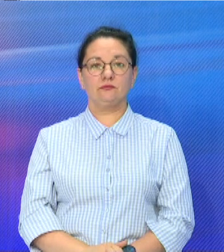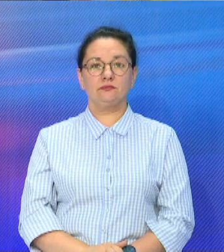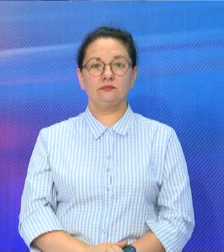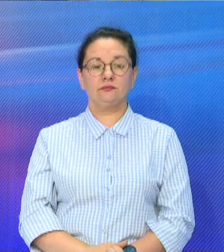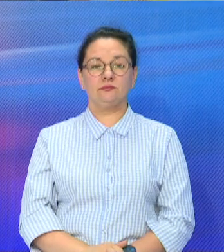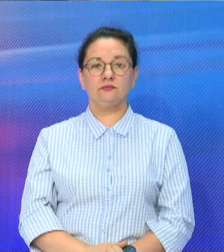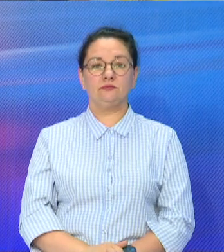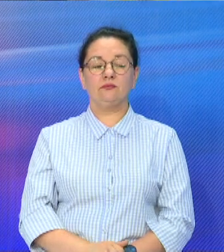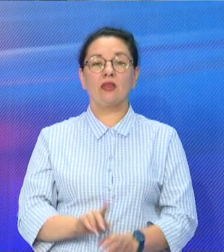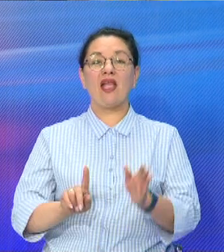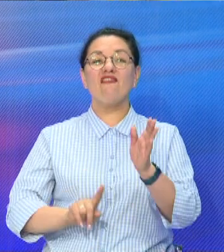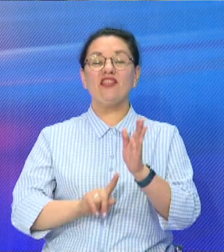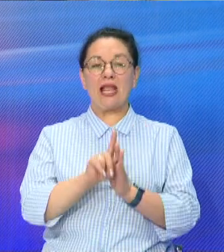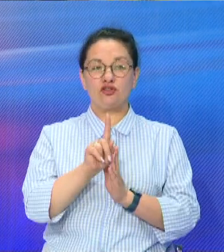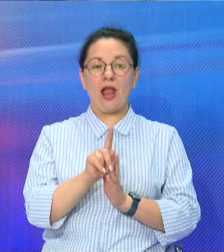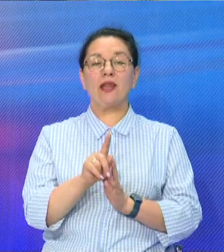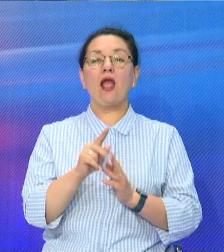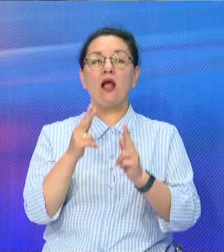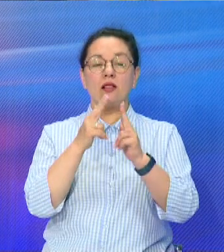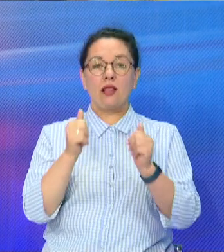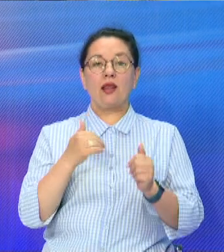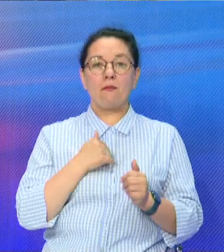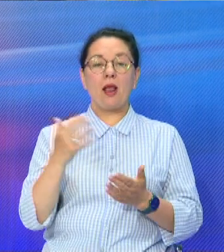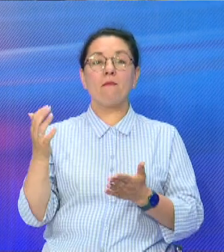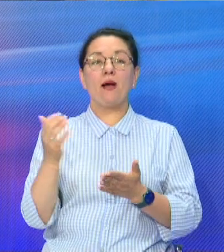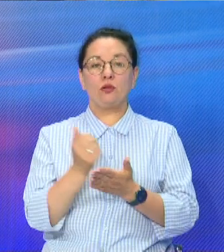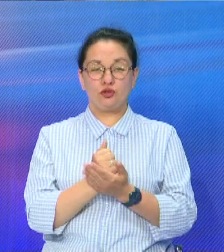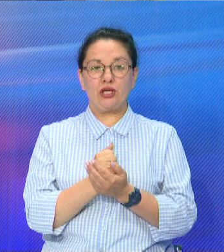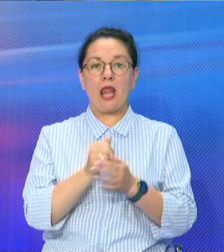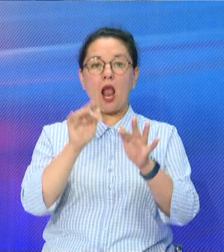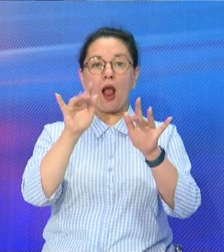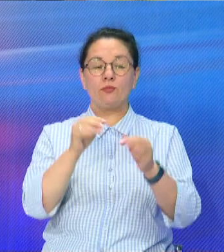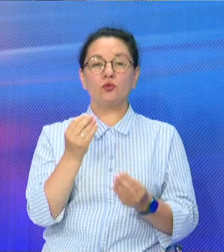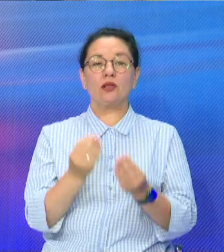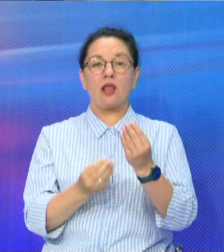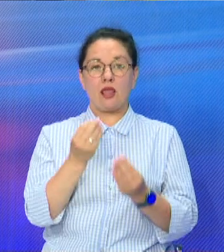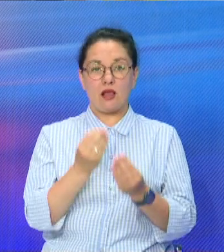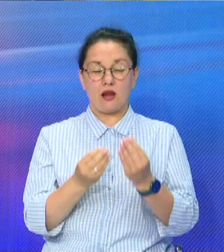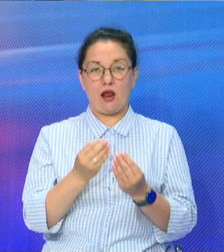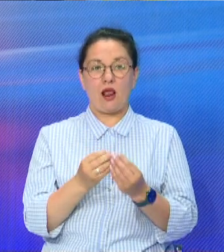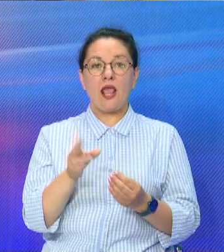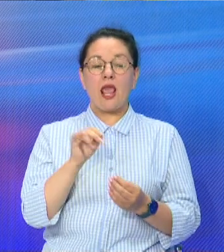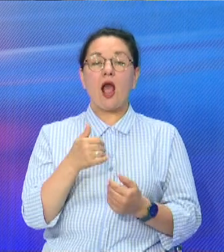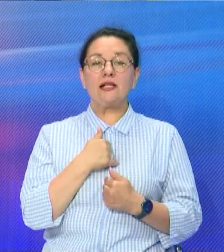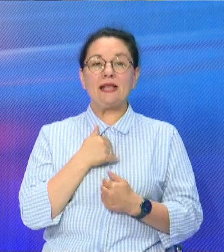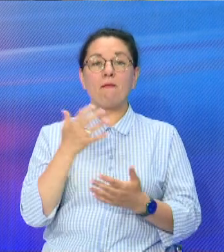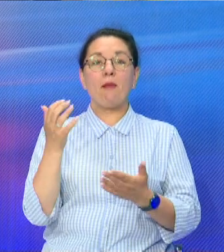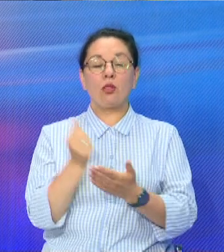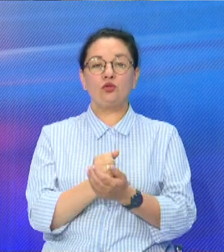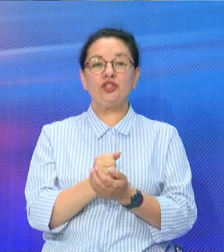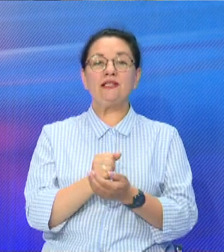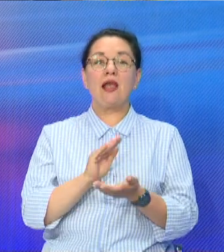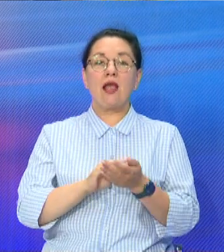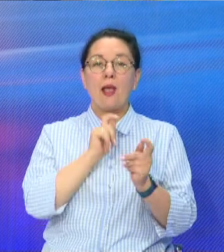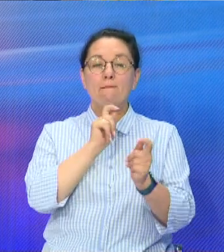начале смены мы получили билеты в виртуальный мир компьютерной игры но выйди и змею получить супер приз получится только у тех